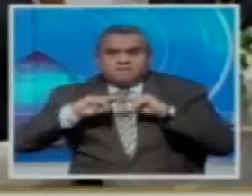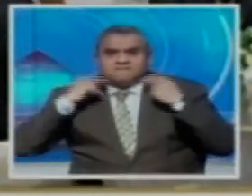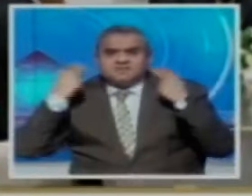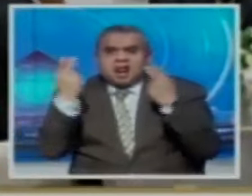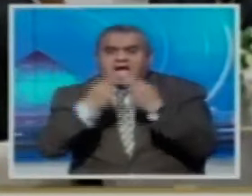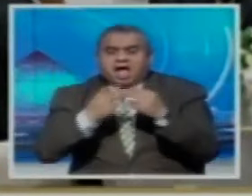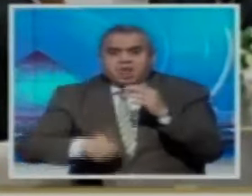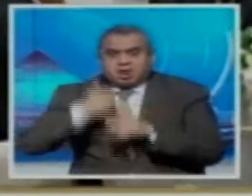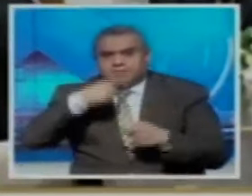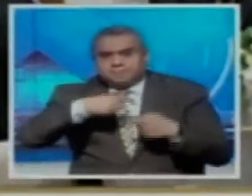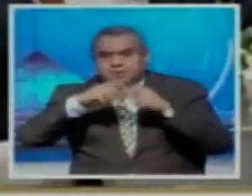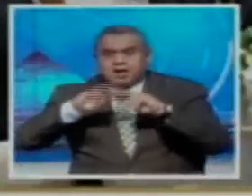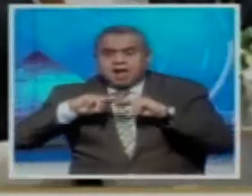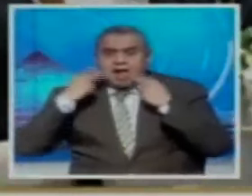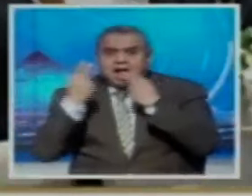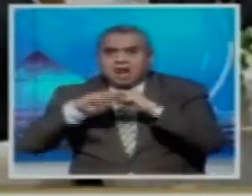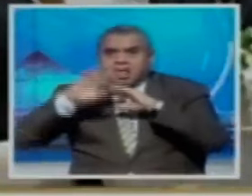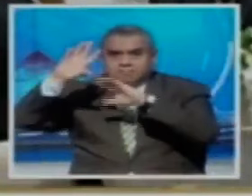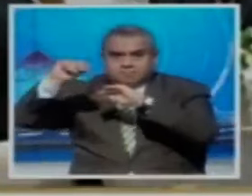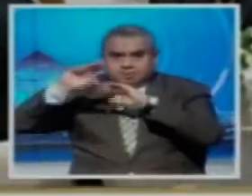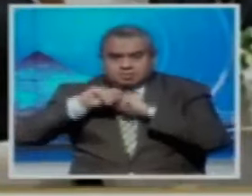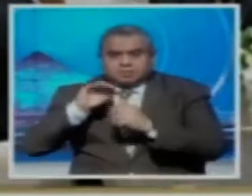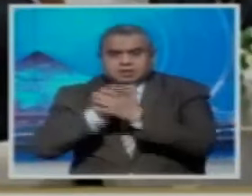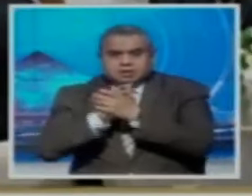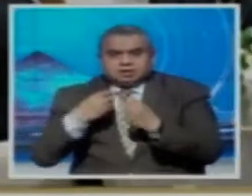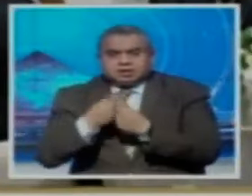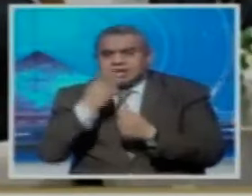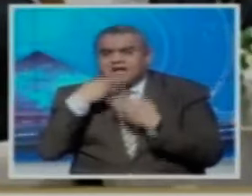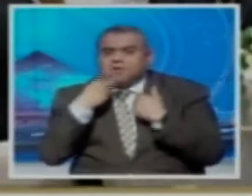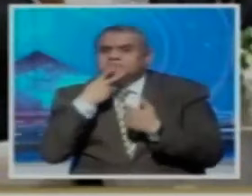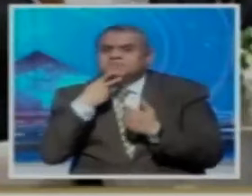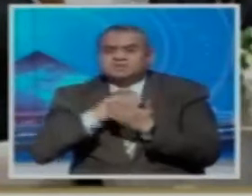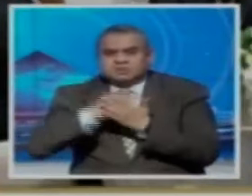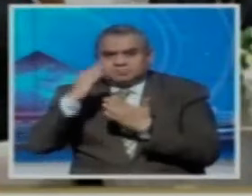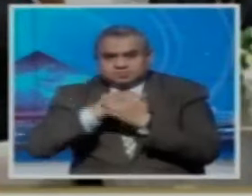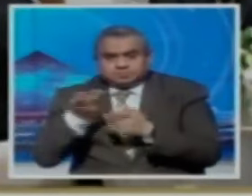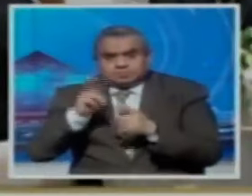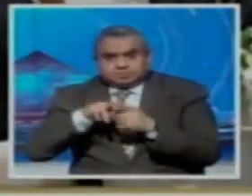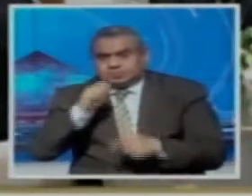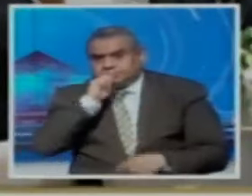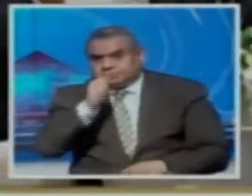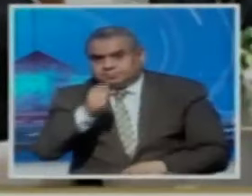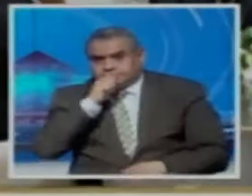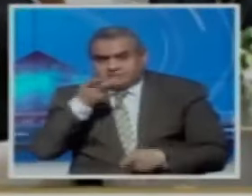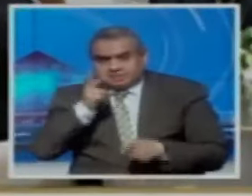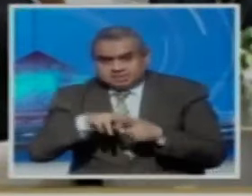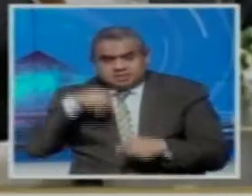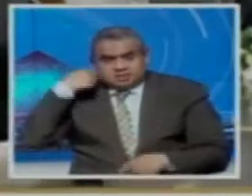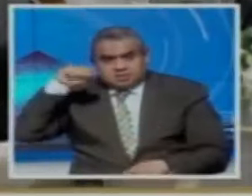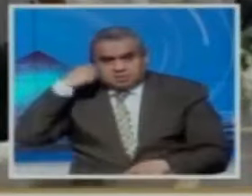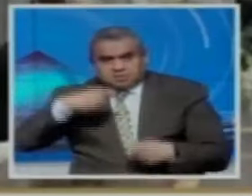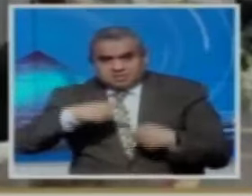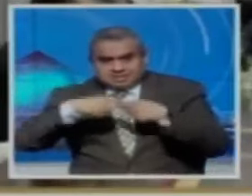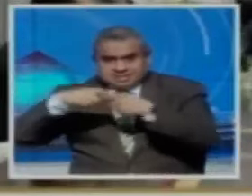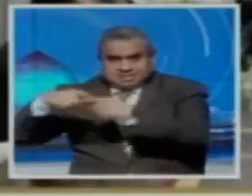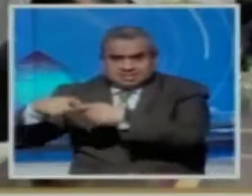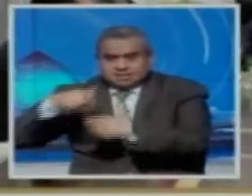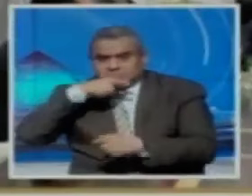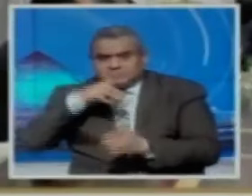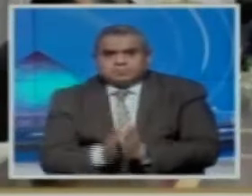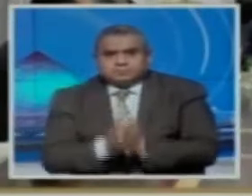النقل والمواصلات الحديثة والصديقة للبيئة. وأضاف المتحدث الرسمي أن السيد وزير النقل